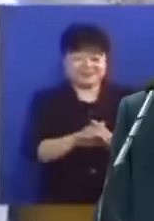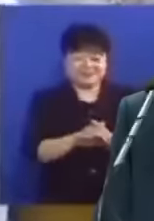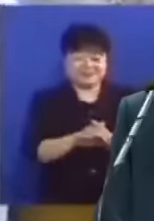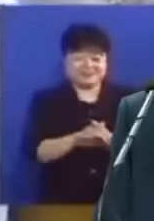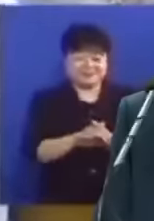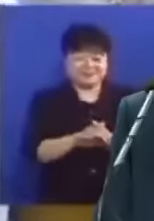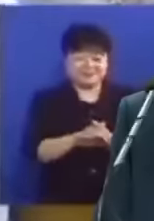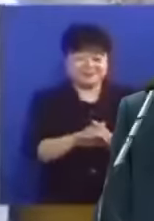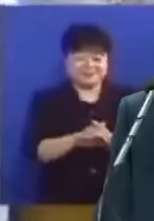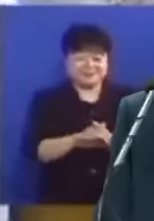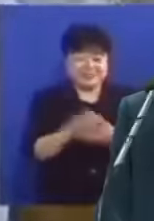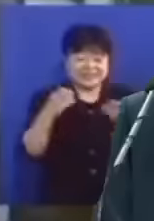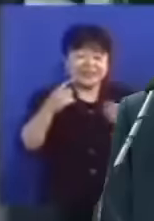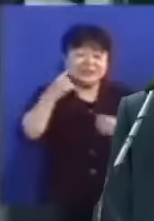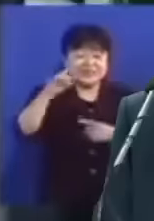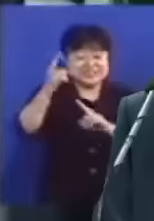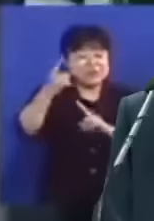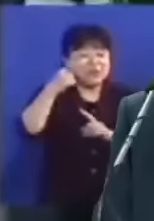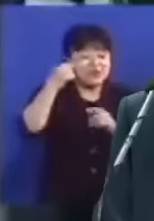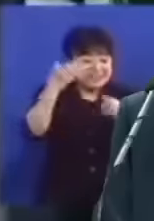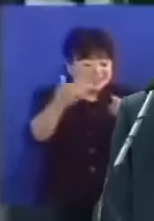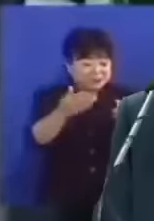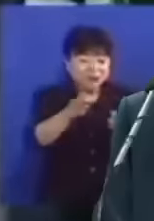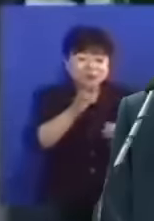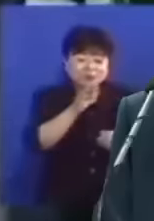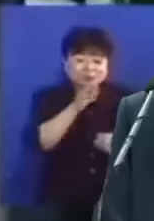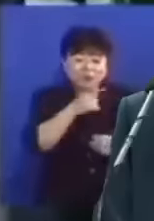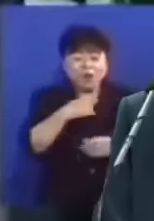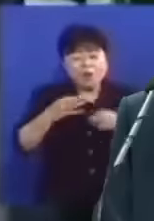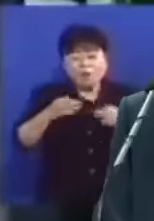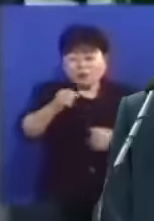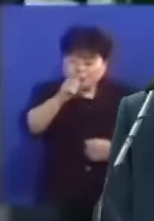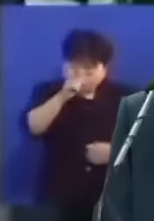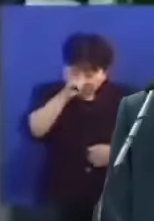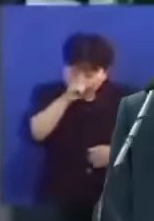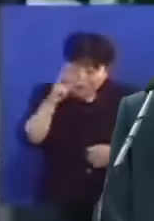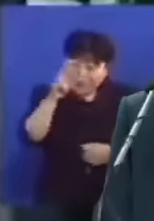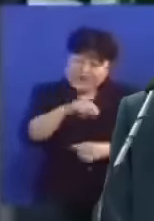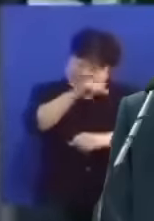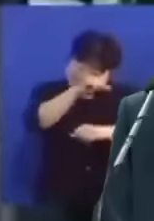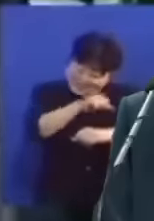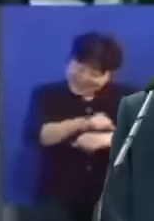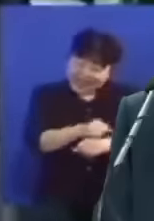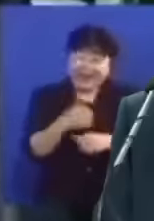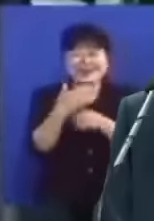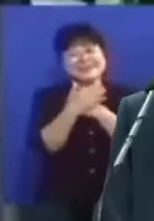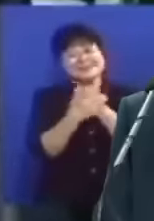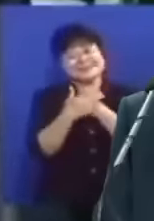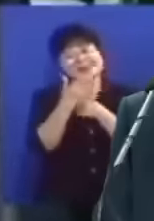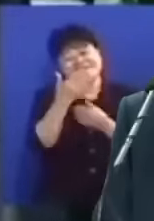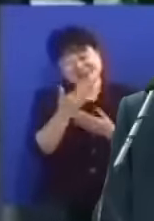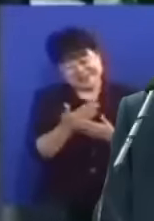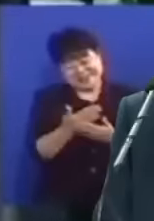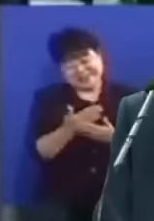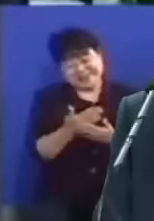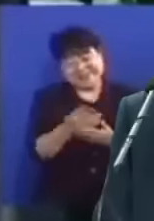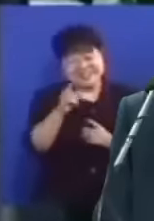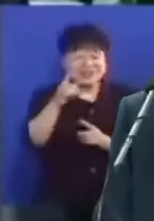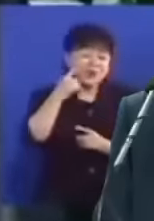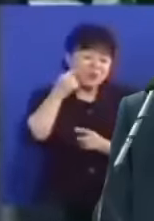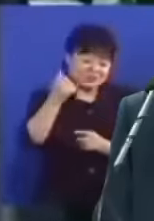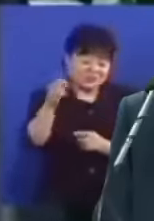아, 우리 담임 목사, 이 목사님은 목소리가 좋아서 노래를 부르면 굉장히 은혜로워요. 이